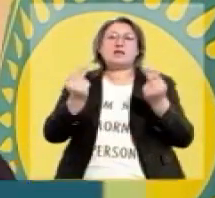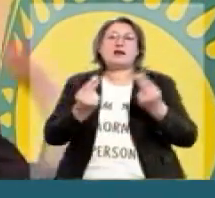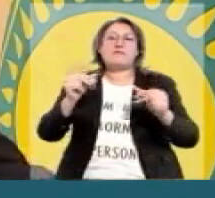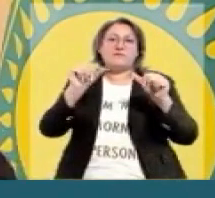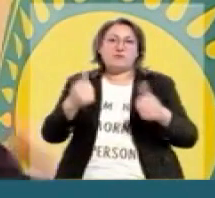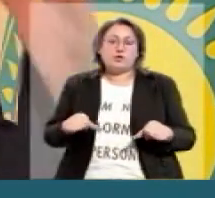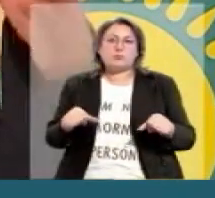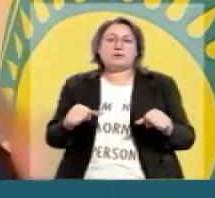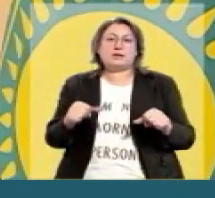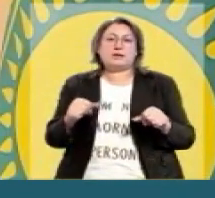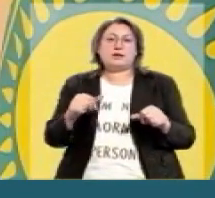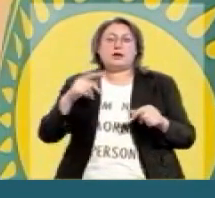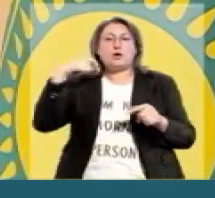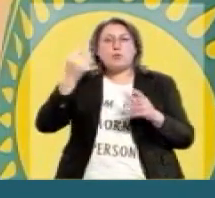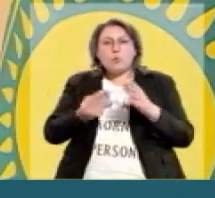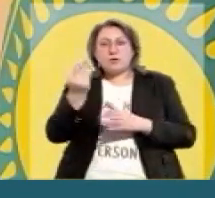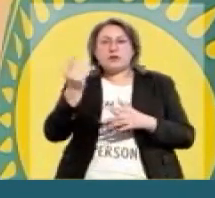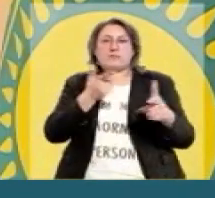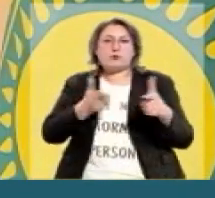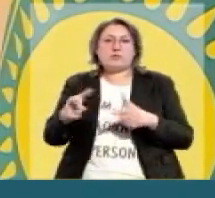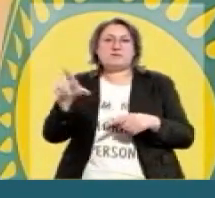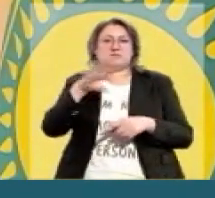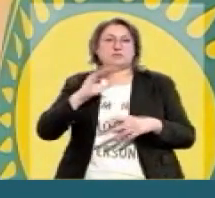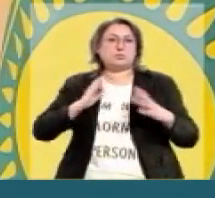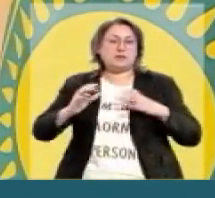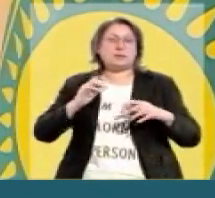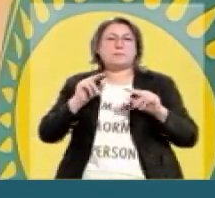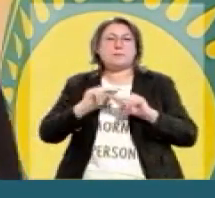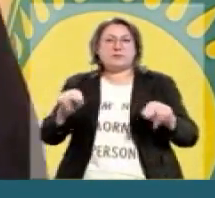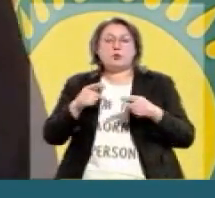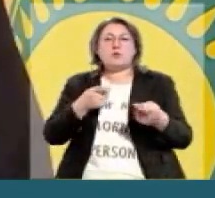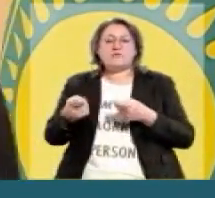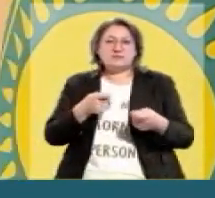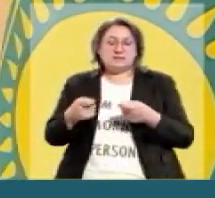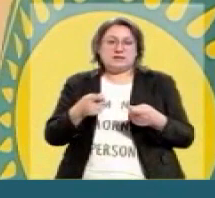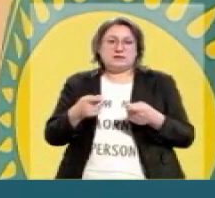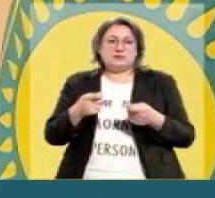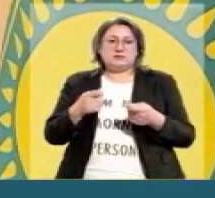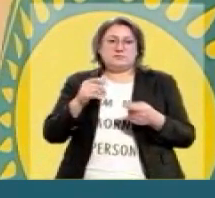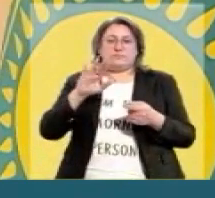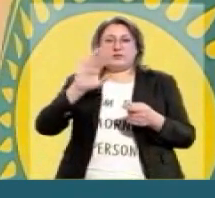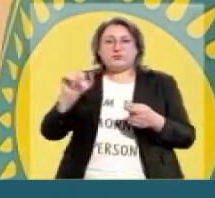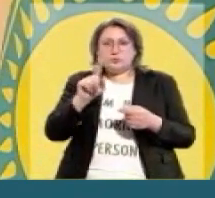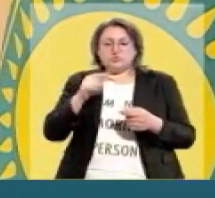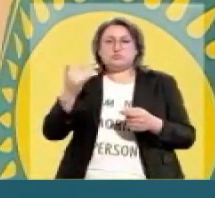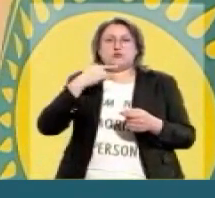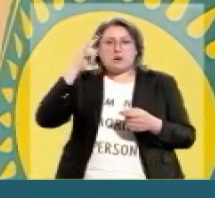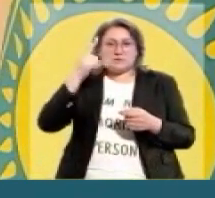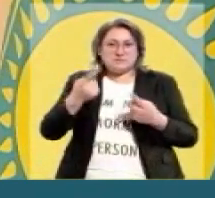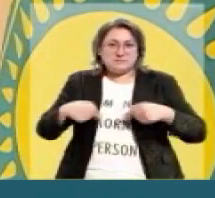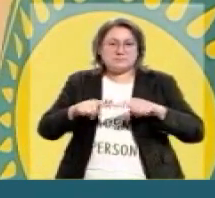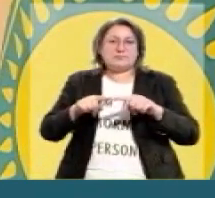форме. Вот, видеоролики готовили сами студенты, преподаватели, руководители вузов Челябинского